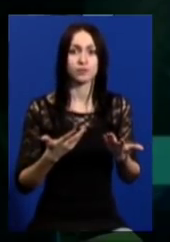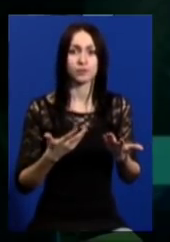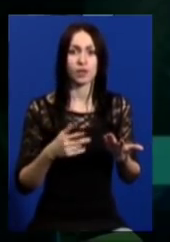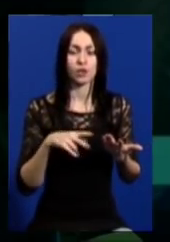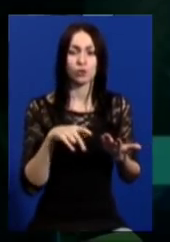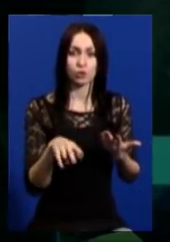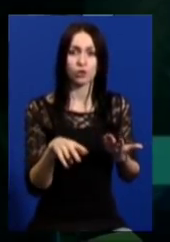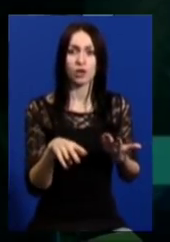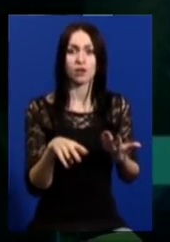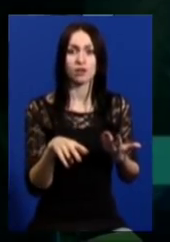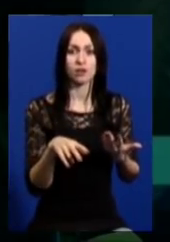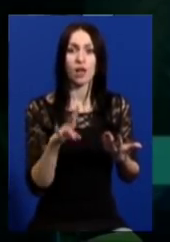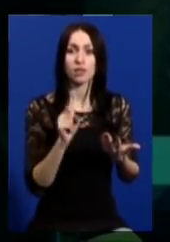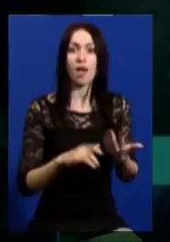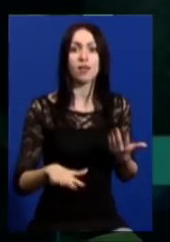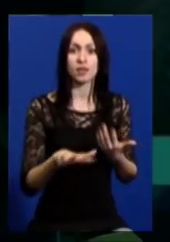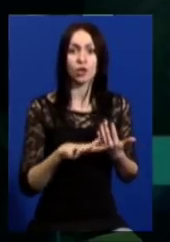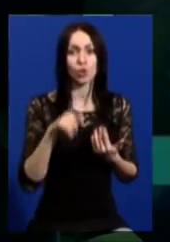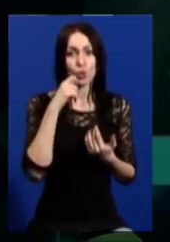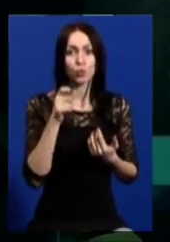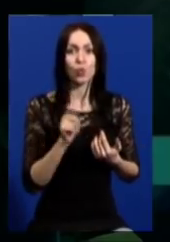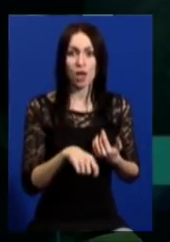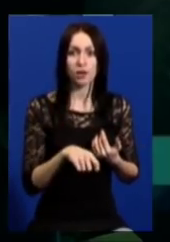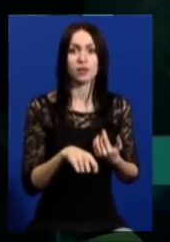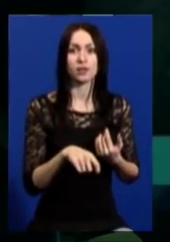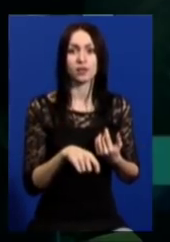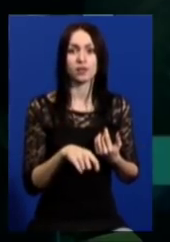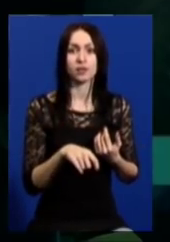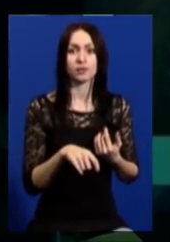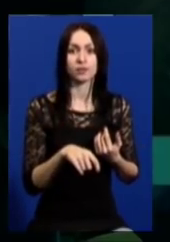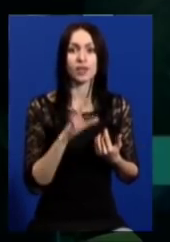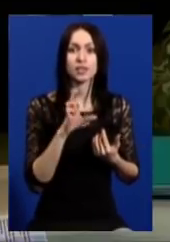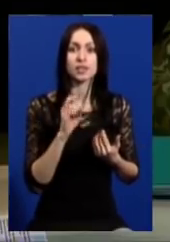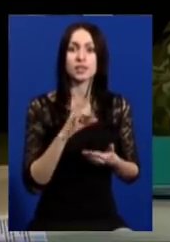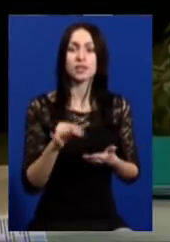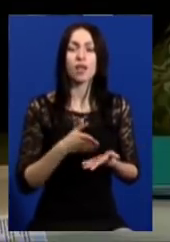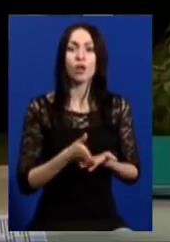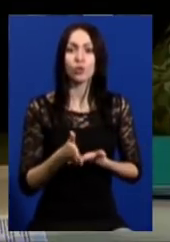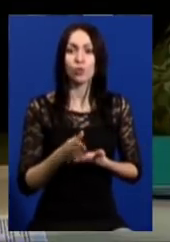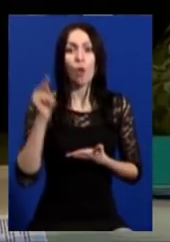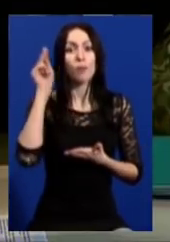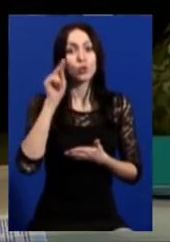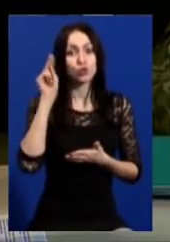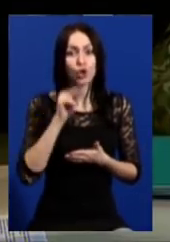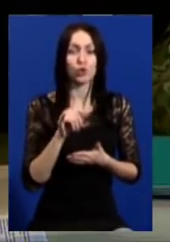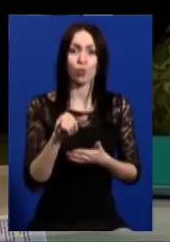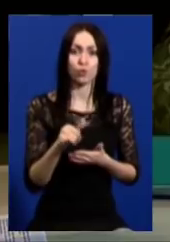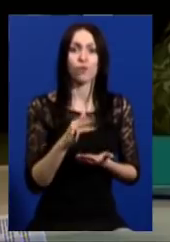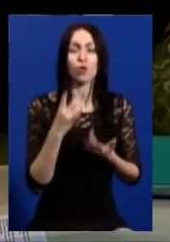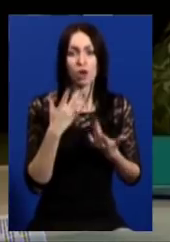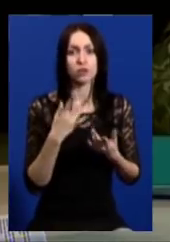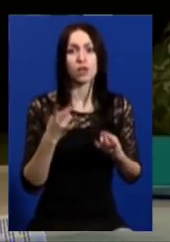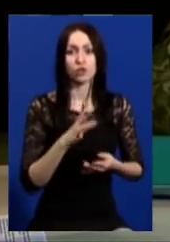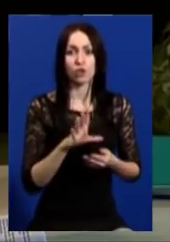слідує на територію України з метою навчання, в нього, звичайно, має